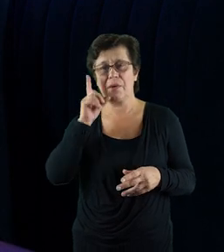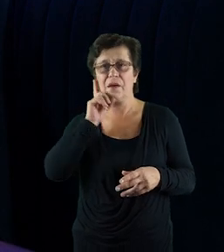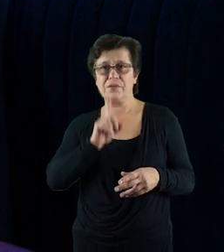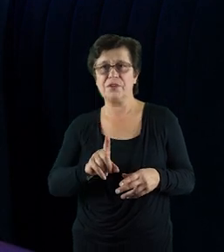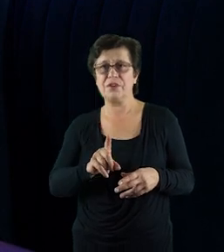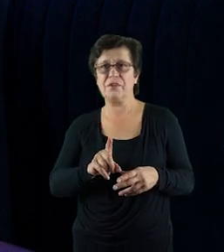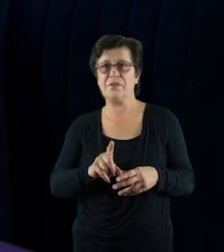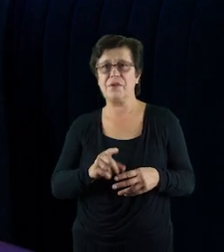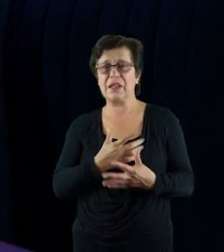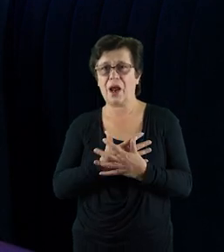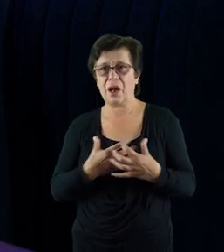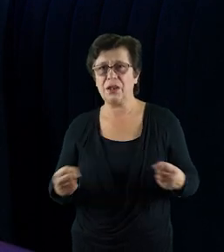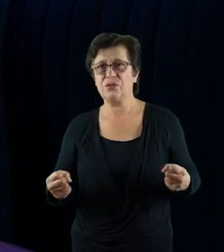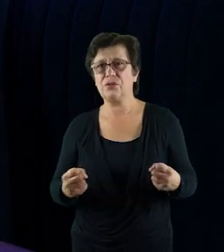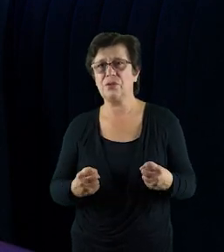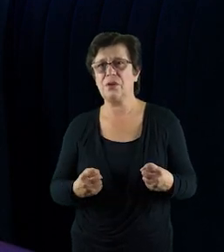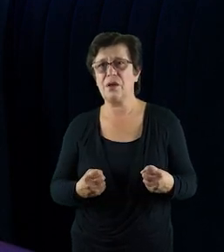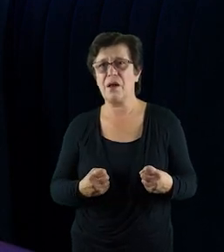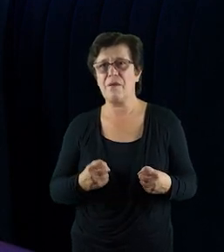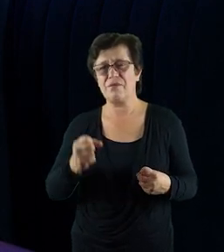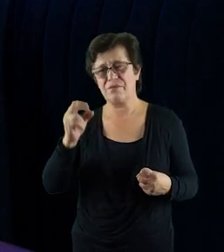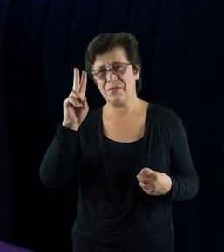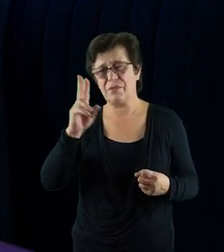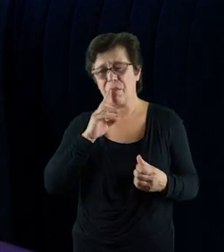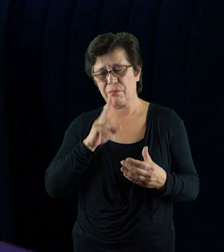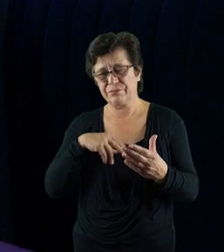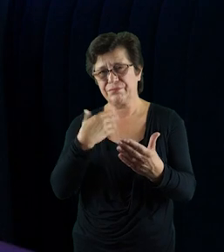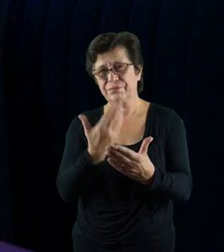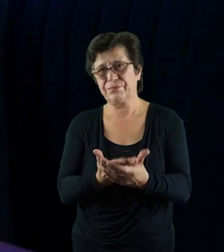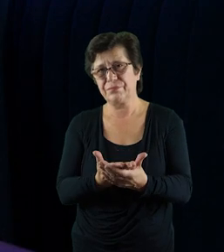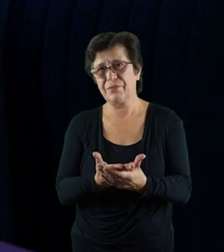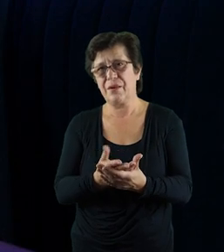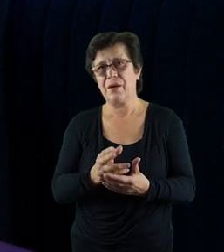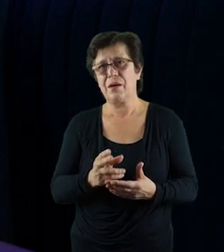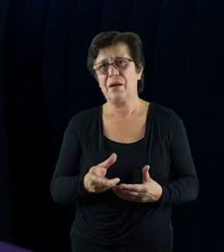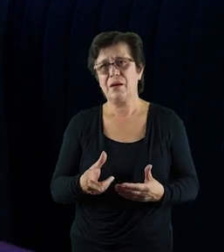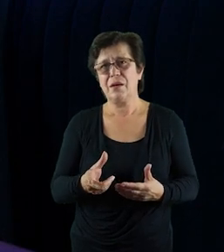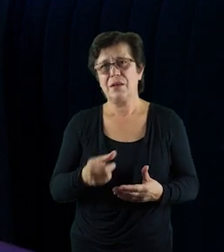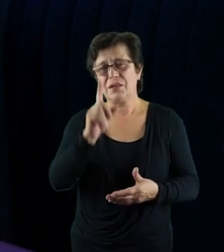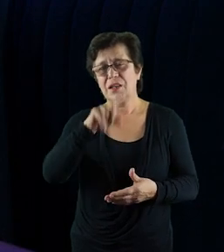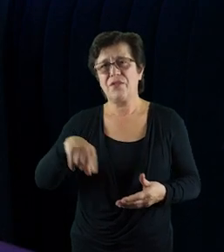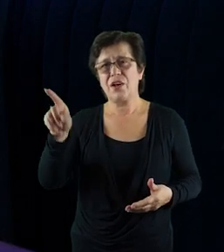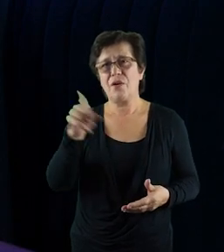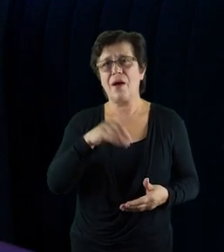prawdziwe, tragiczne wręcz wyznania na temat tego, że właśnie zlikwidowano getto.